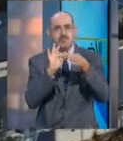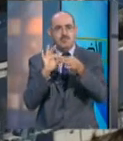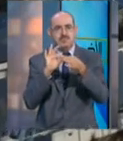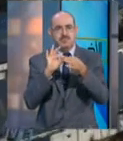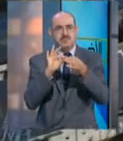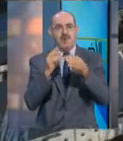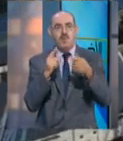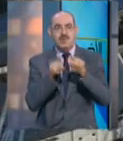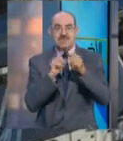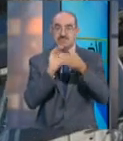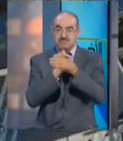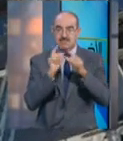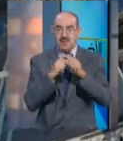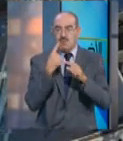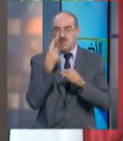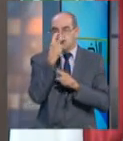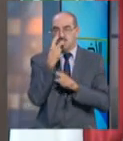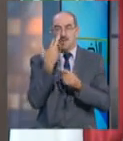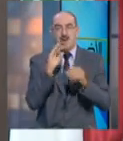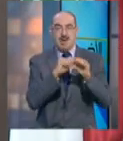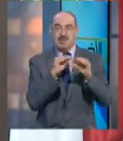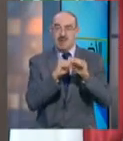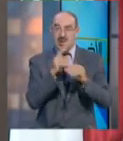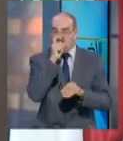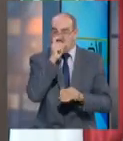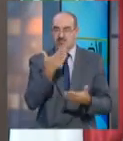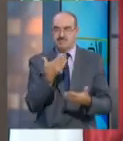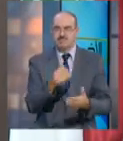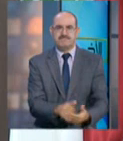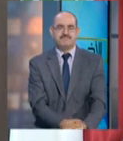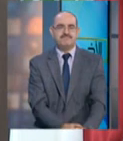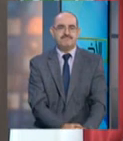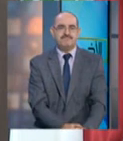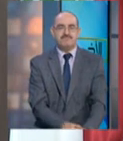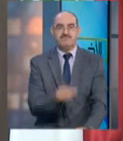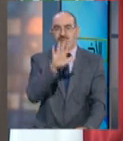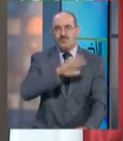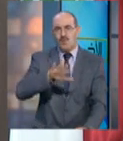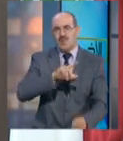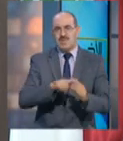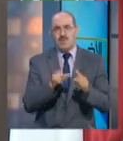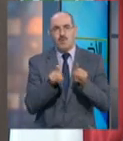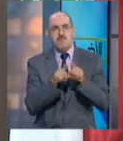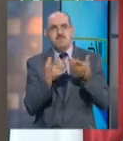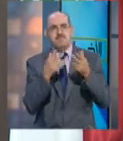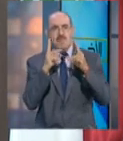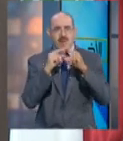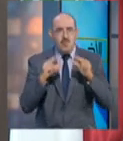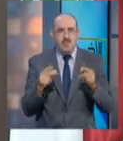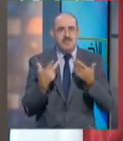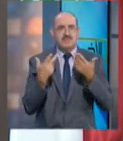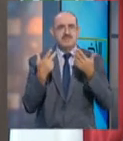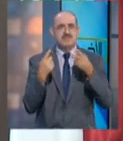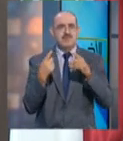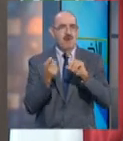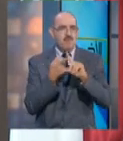بما يخدم مصالح الوطن العربي. المحيط العربي كله وتحديدا الدول الصغرى كلبنان، خاصة